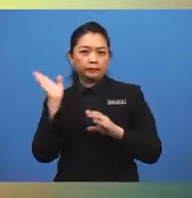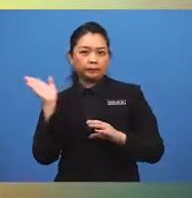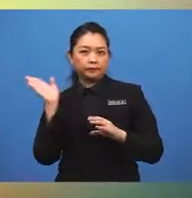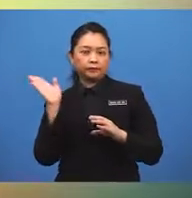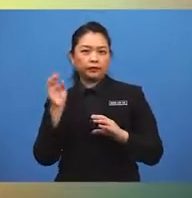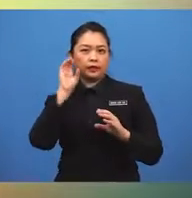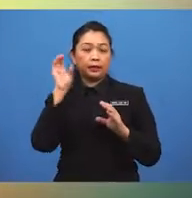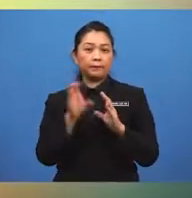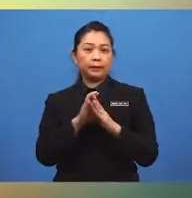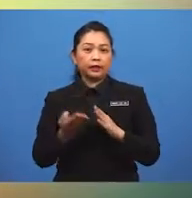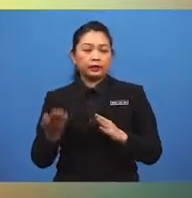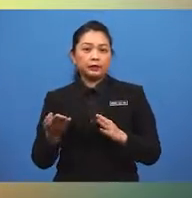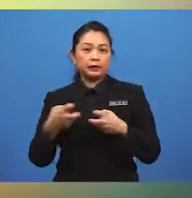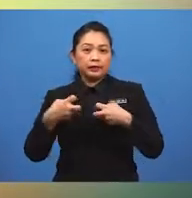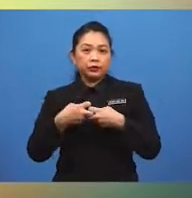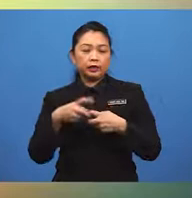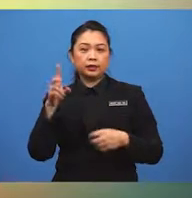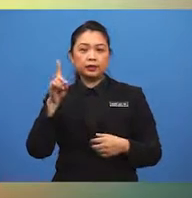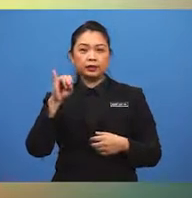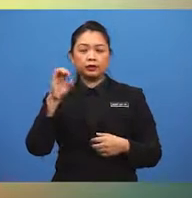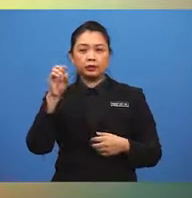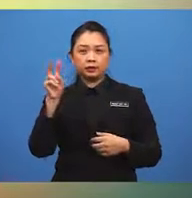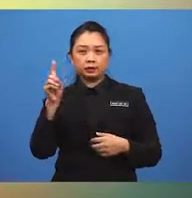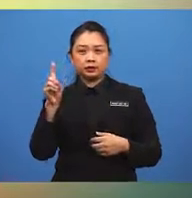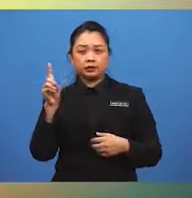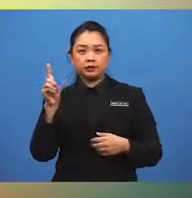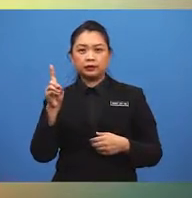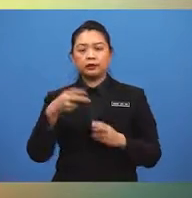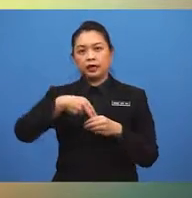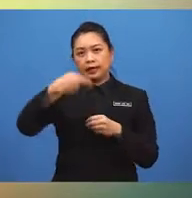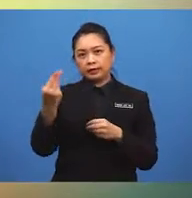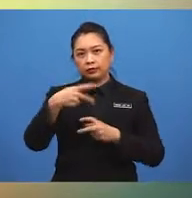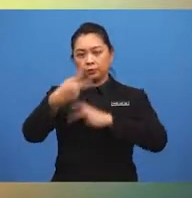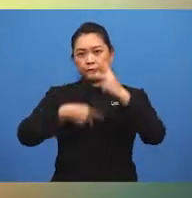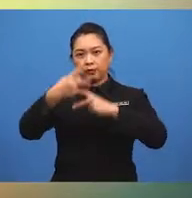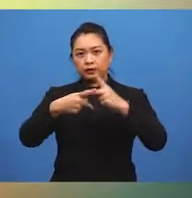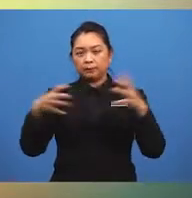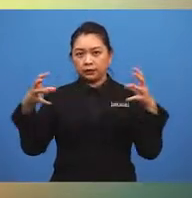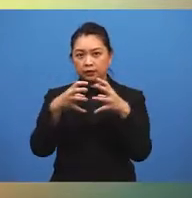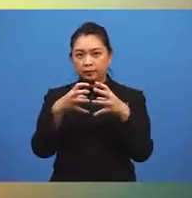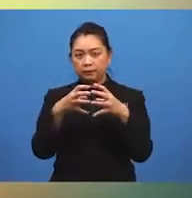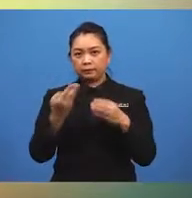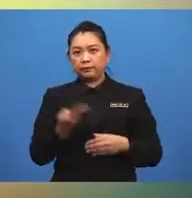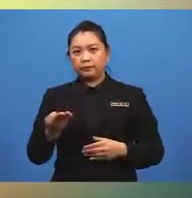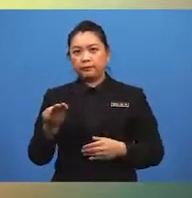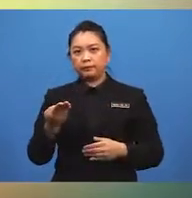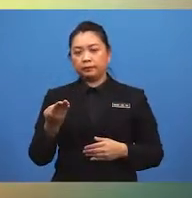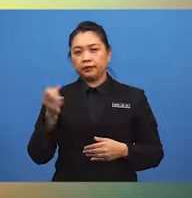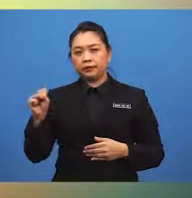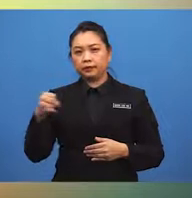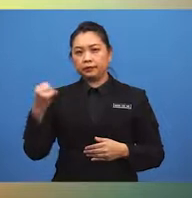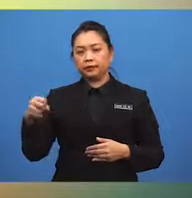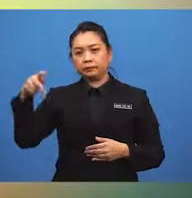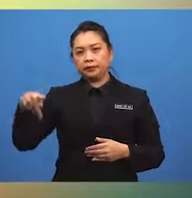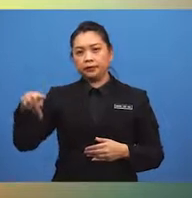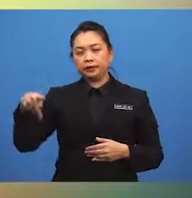komponen elektronik, iaitu diod yang terhasil dari proses pencantuman bahan semikonduktor jenis